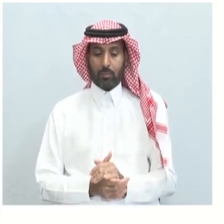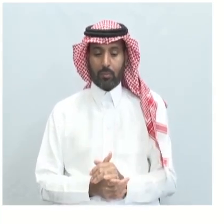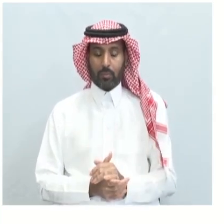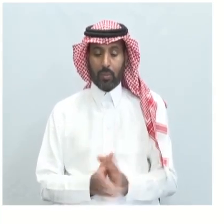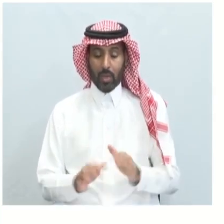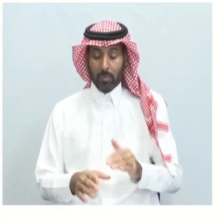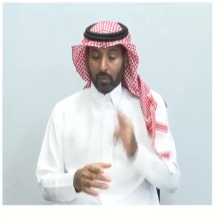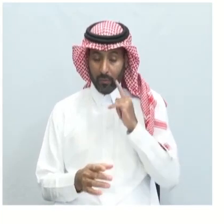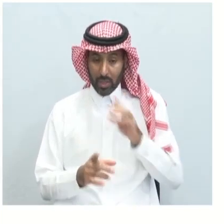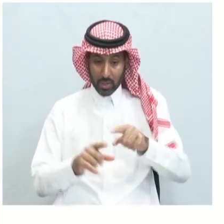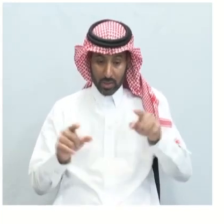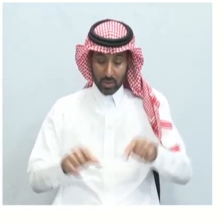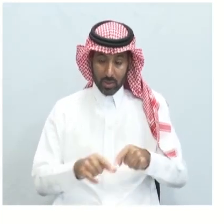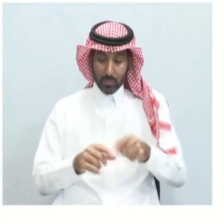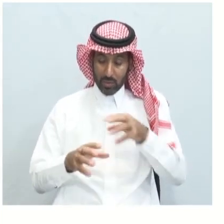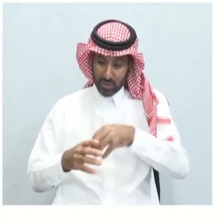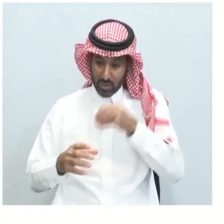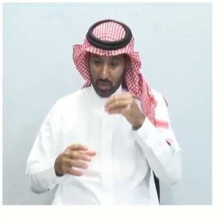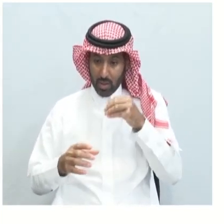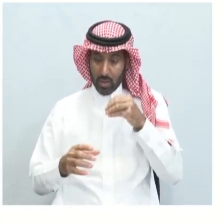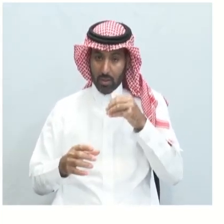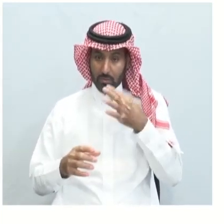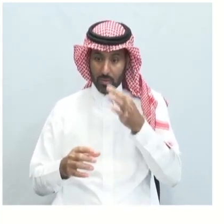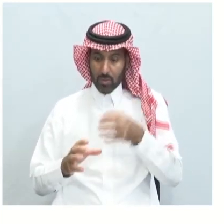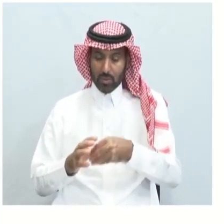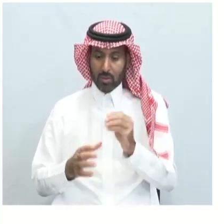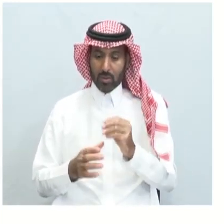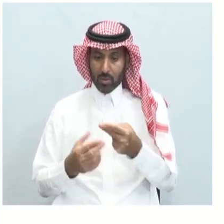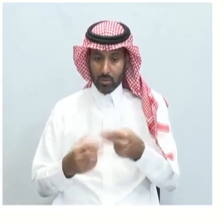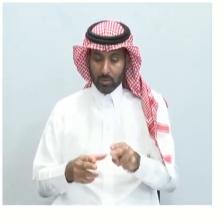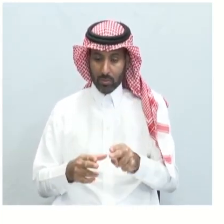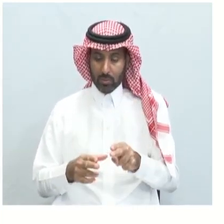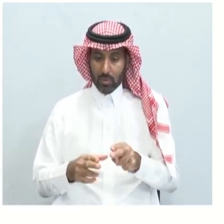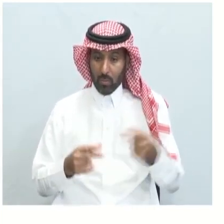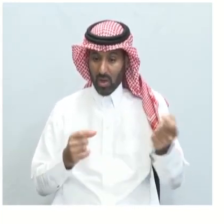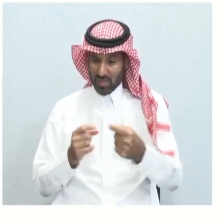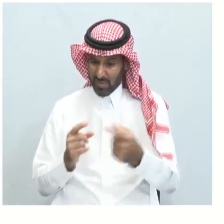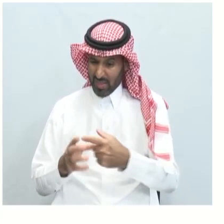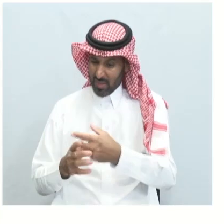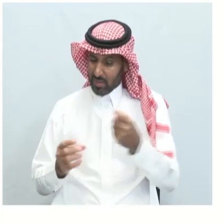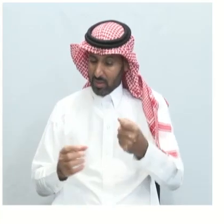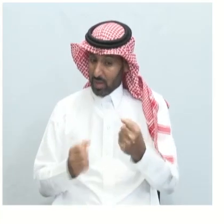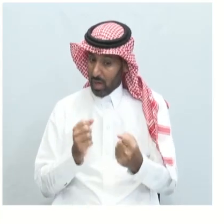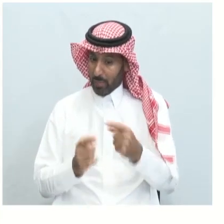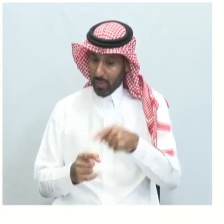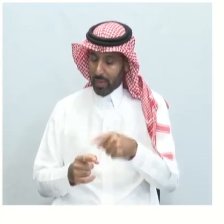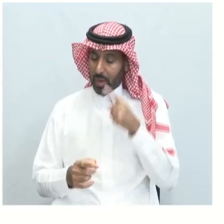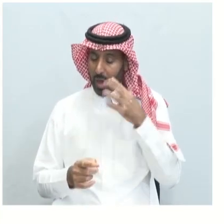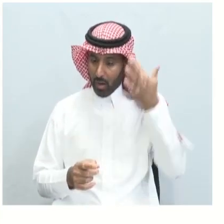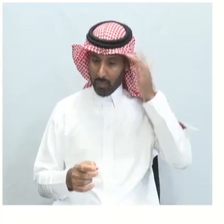ثابته يمكن اختراقها واستغلالها بسهوله ويسمح ذلك للمهاجمين بالتحكم بهذا